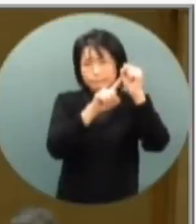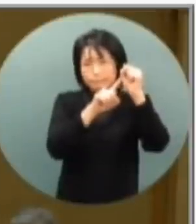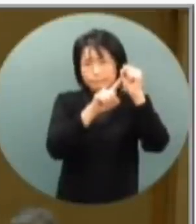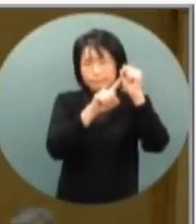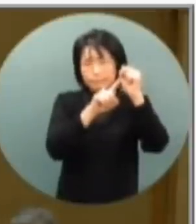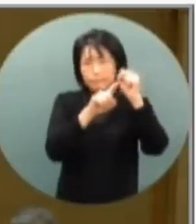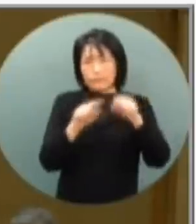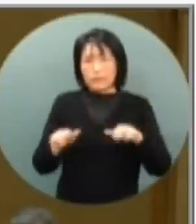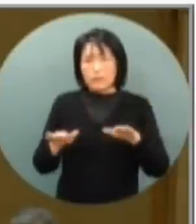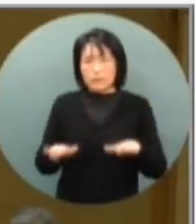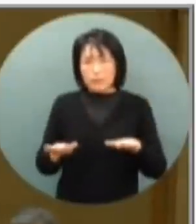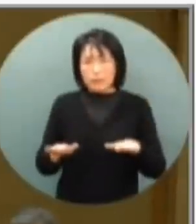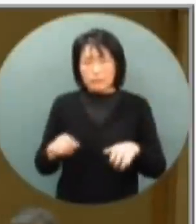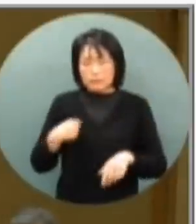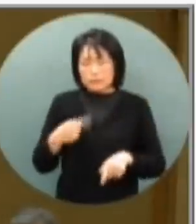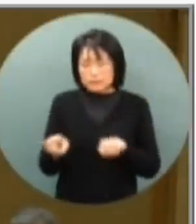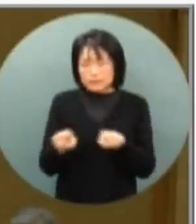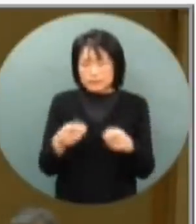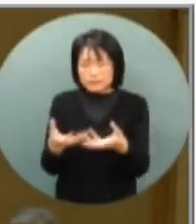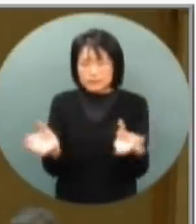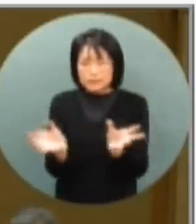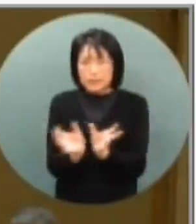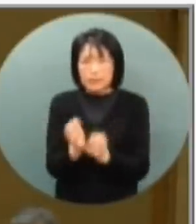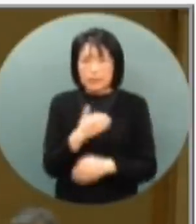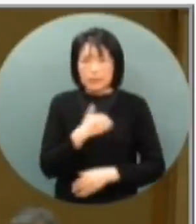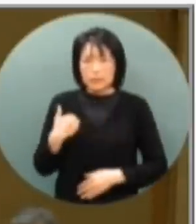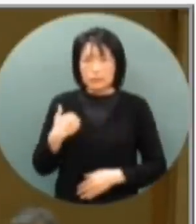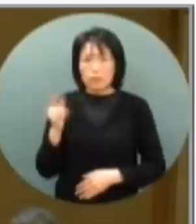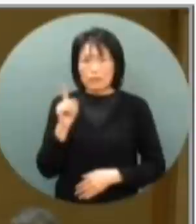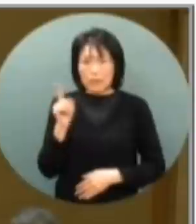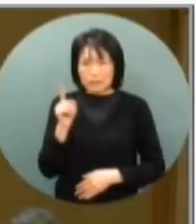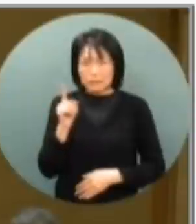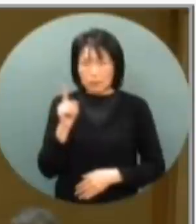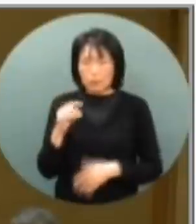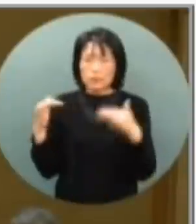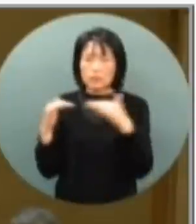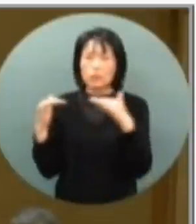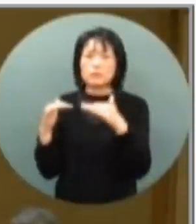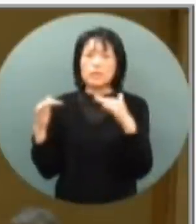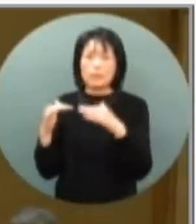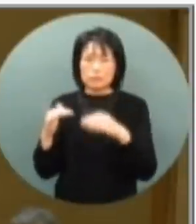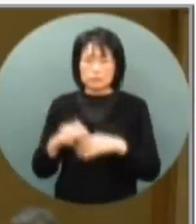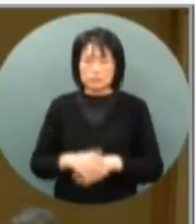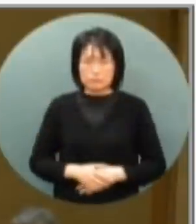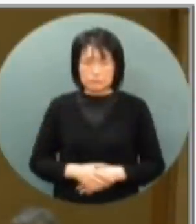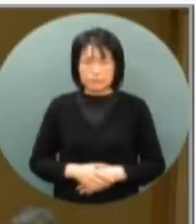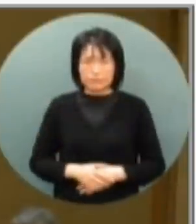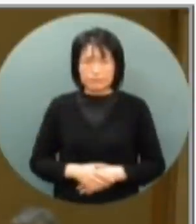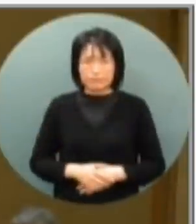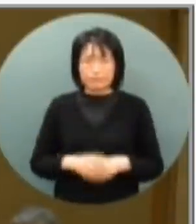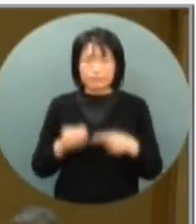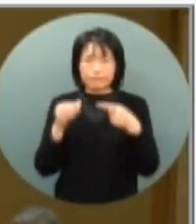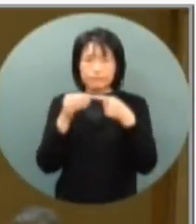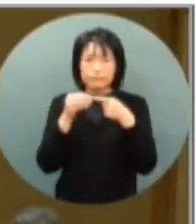今自治体で何ができるのか議論しています。一番目